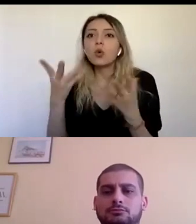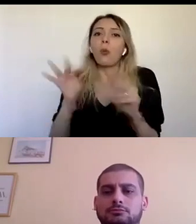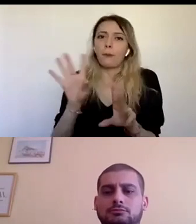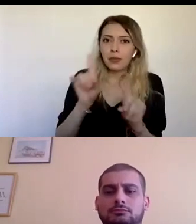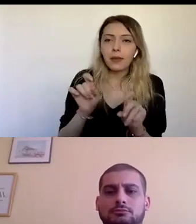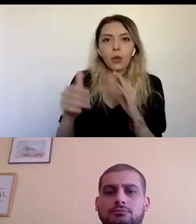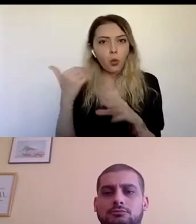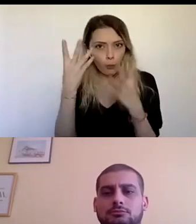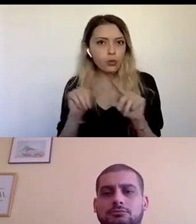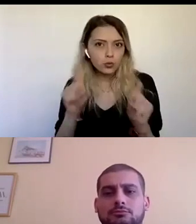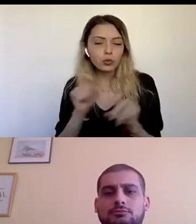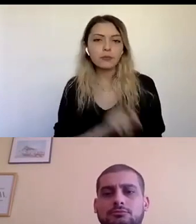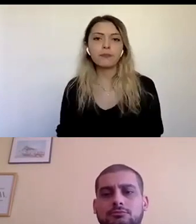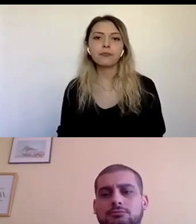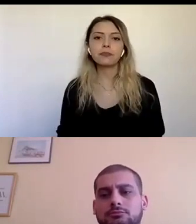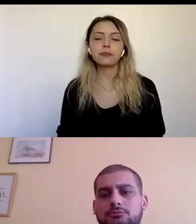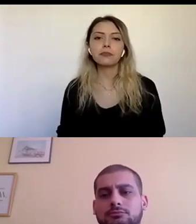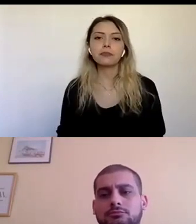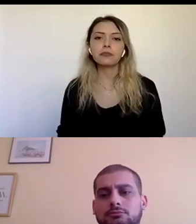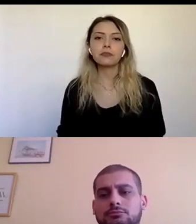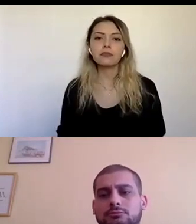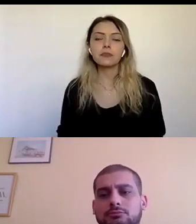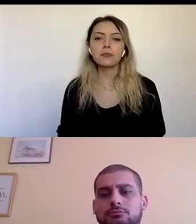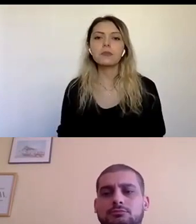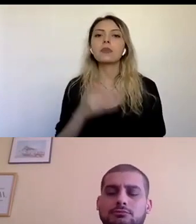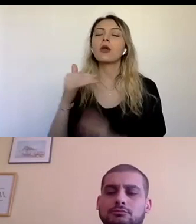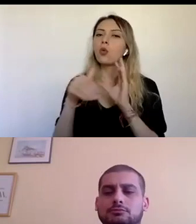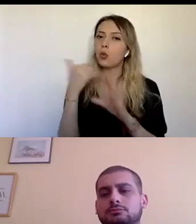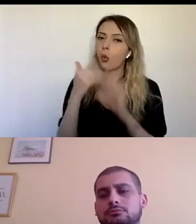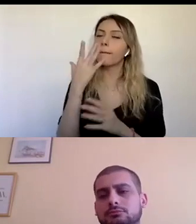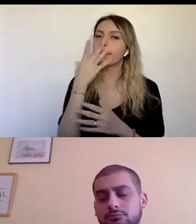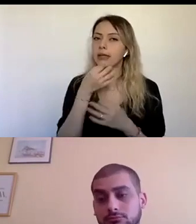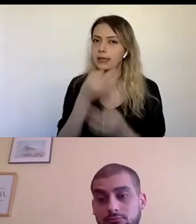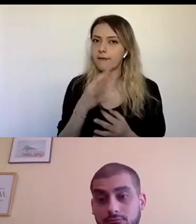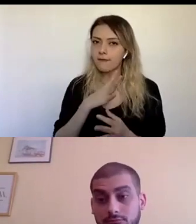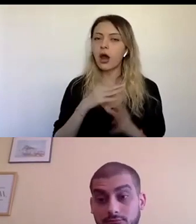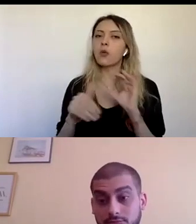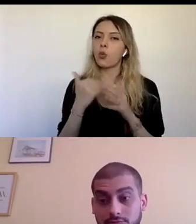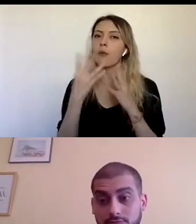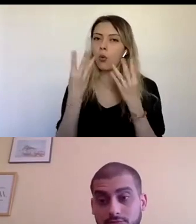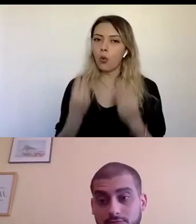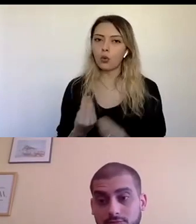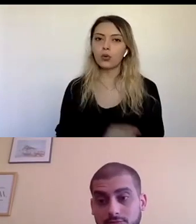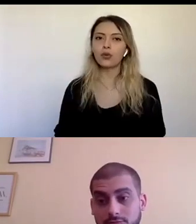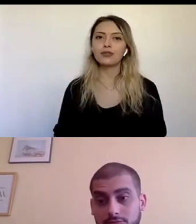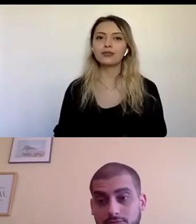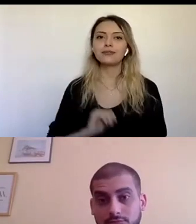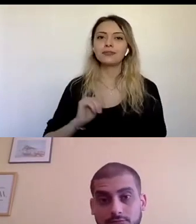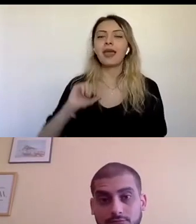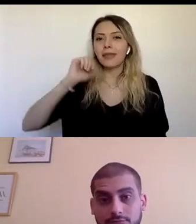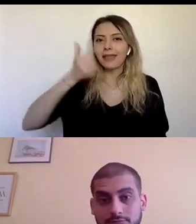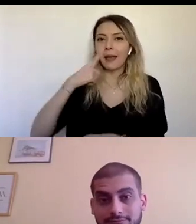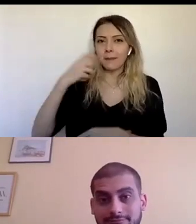Mesela siz isterseniz Facebook'tan ve YouTube'dan canlı yayın yapıyorsunuz şu an. Ki hatta biz yarın Pelin'le beraber benzer bir yayın